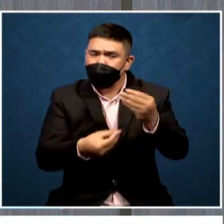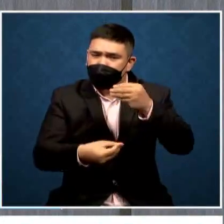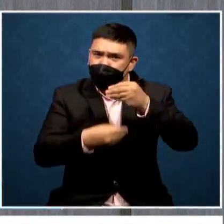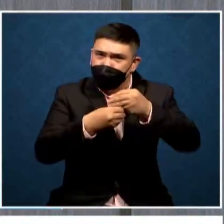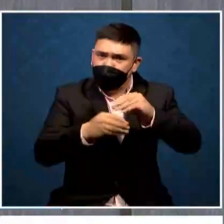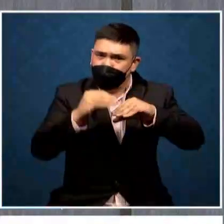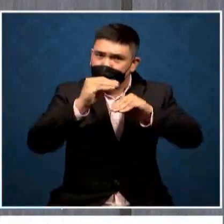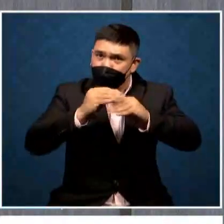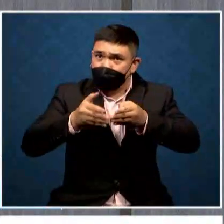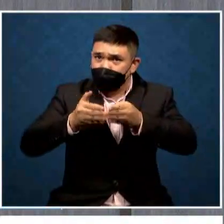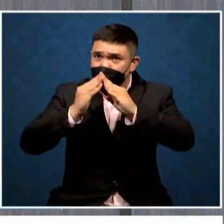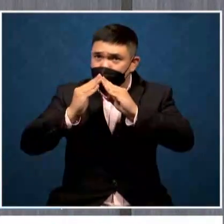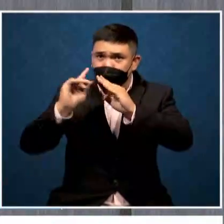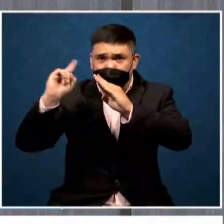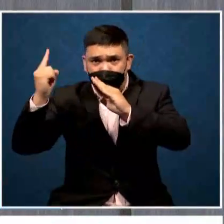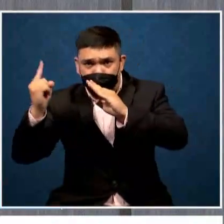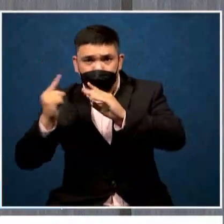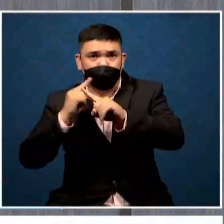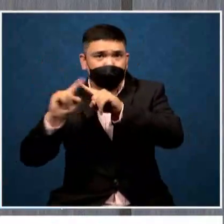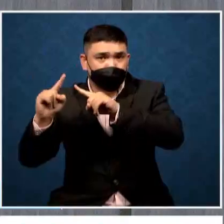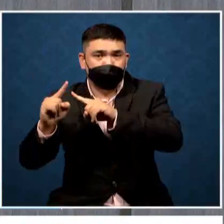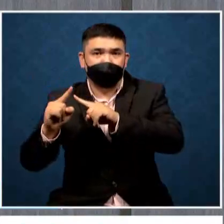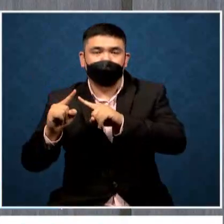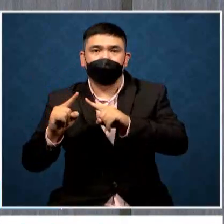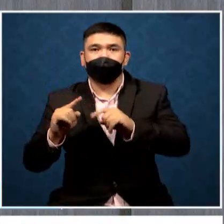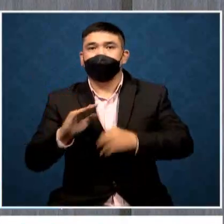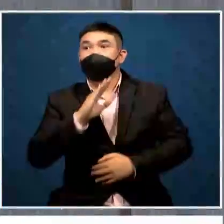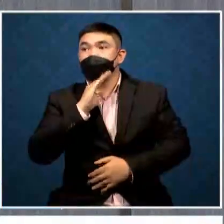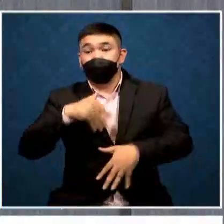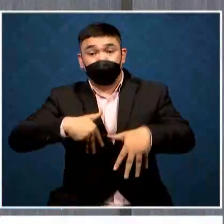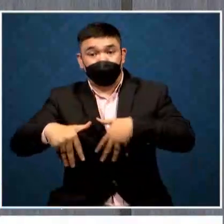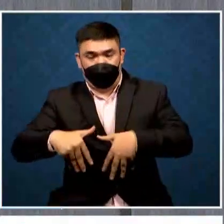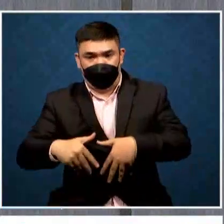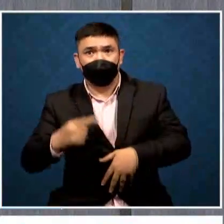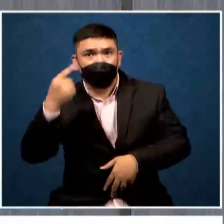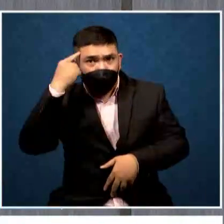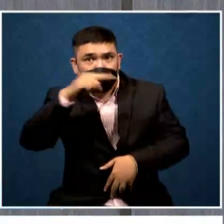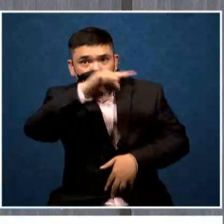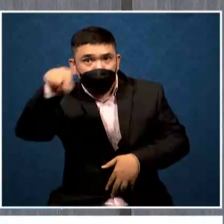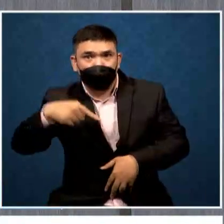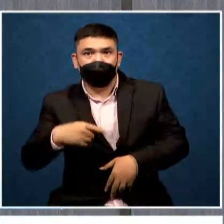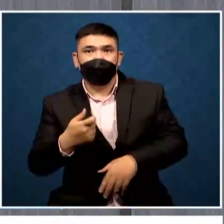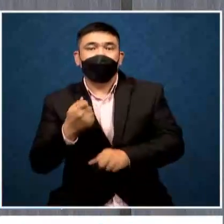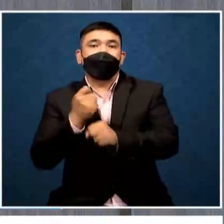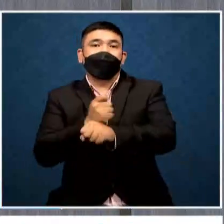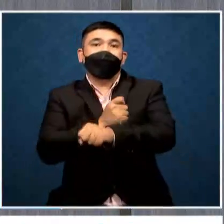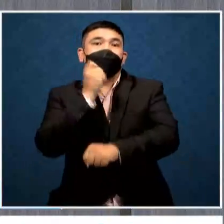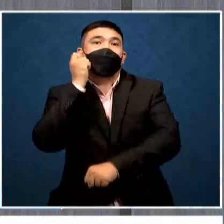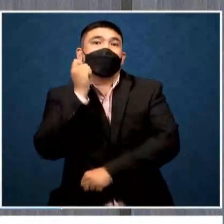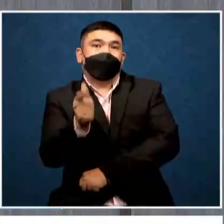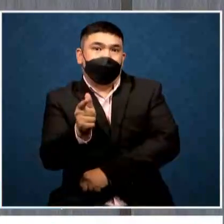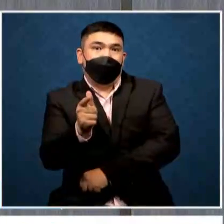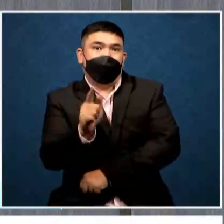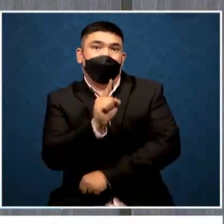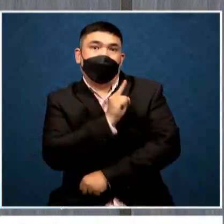ดแปลงต่างๆทั้งหมดถ้าชาวบ้านทั่วๆไปก็รู้กันว่าต้องจ้างหน่วยงานที่เกี่ยวข้องนั้